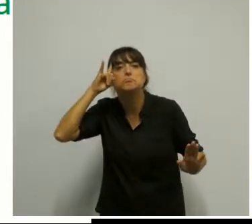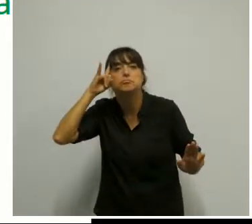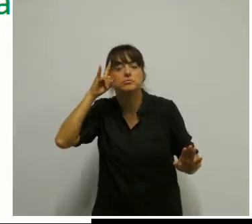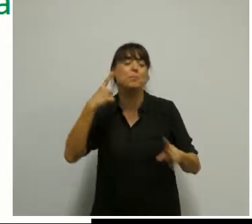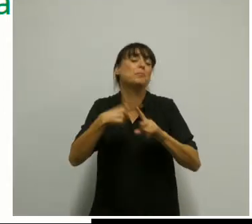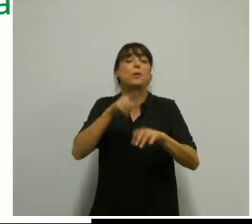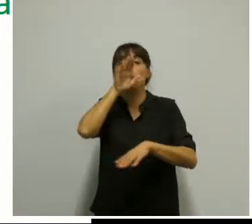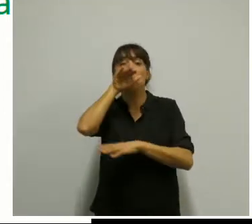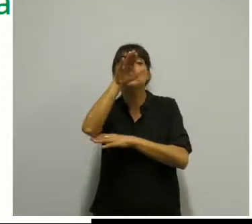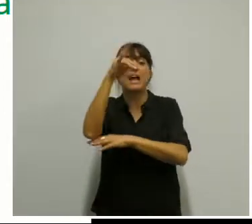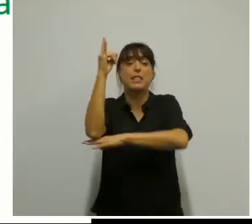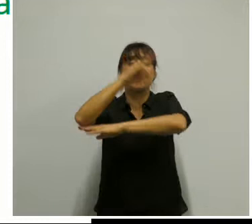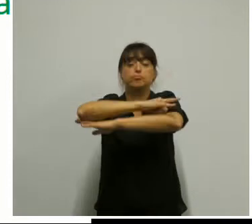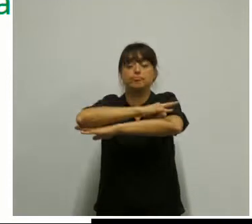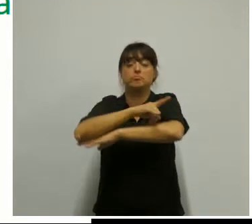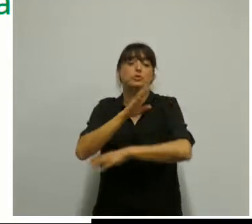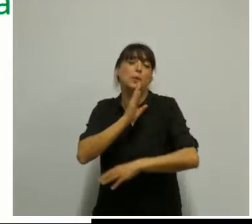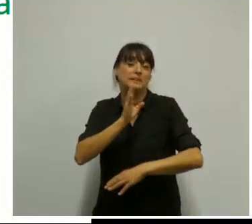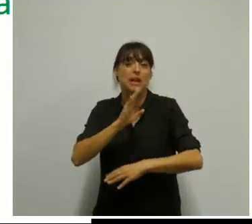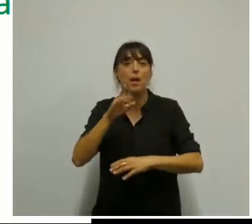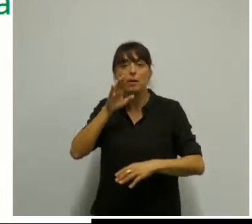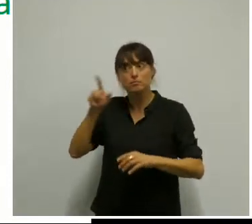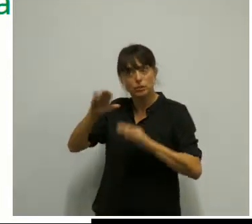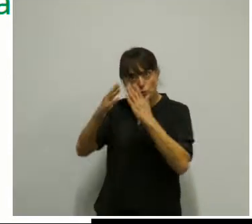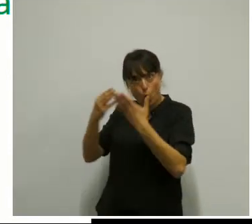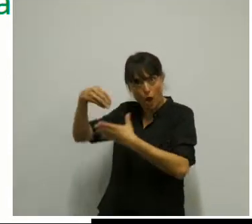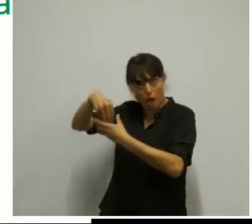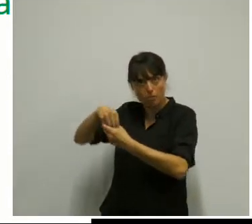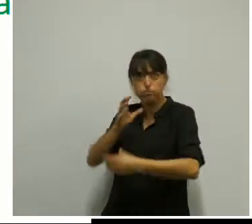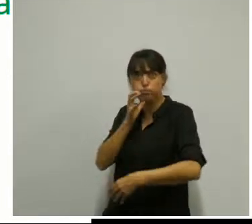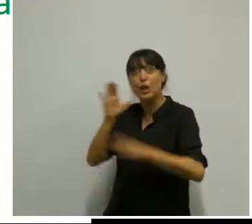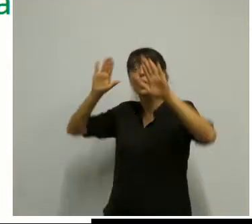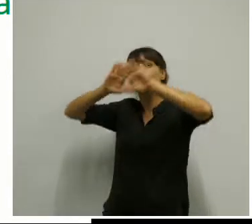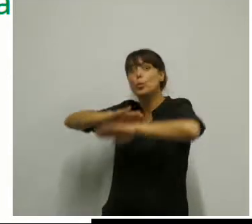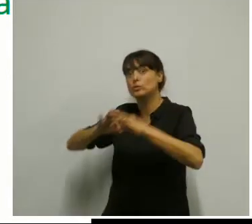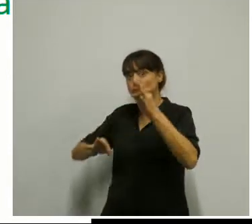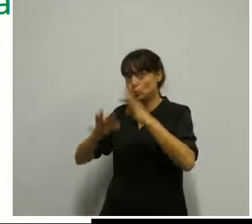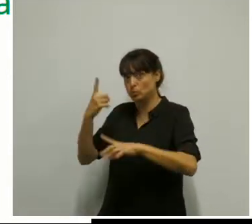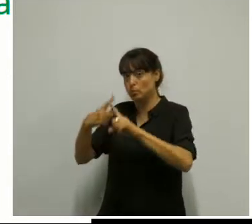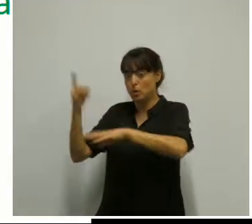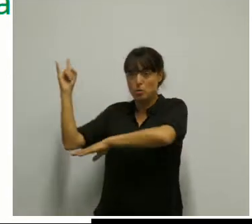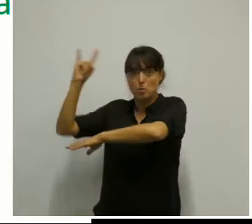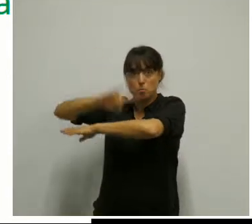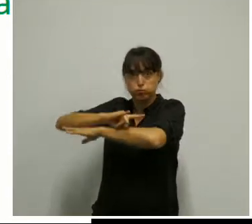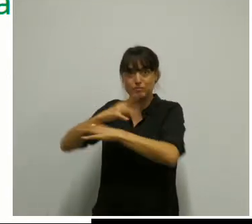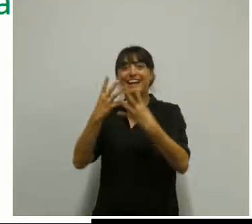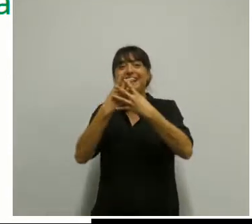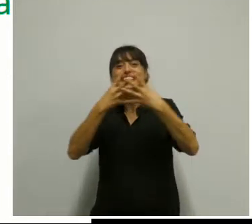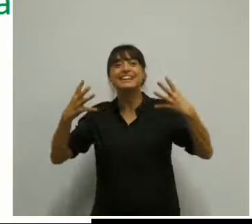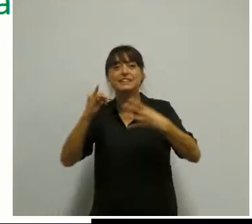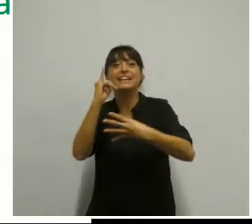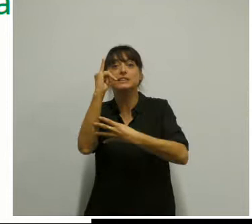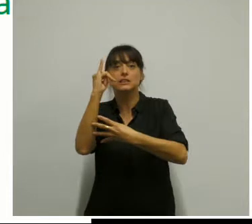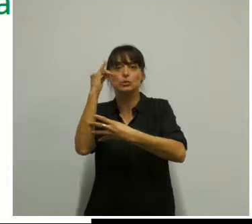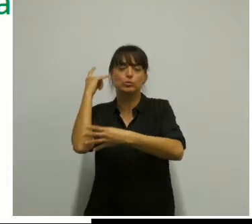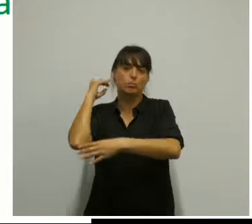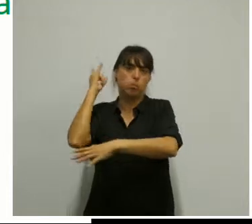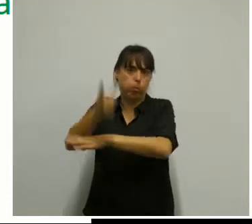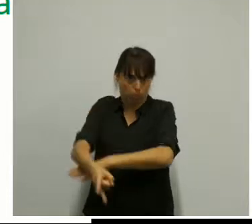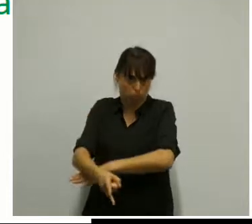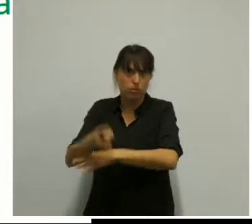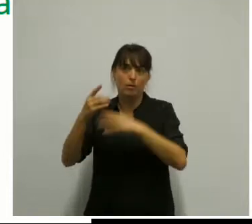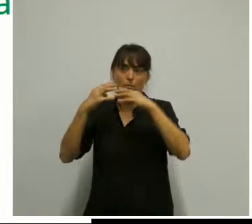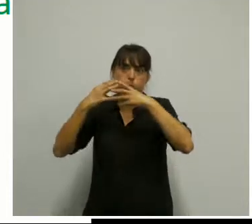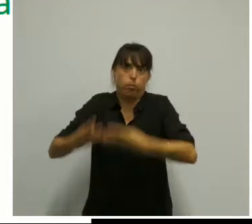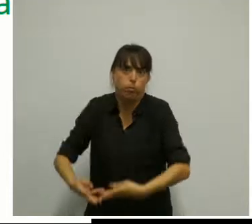va caure de nit, va trencar la reixa al costat de l'institut, no va fer mal a ningú perquè era de nit. Ens van tallar 11 arbres dels que teníem